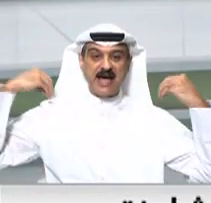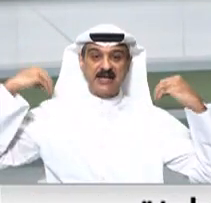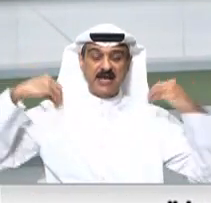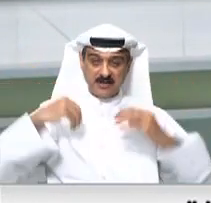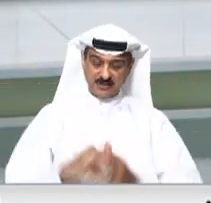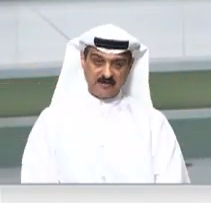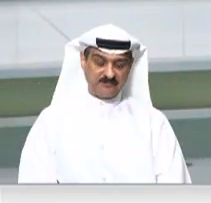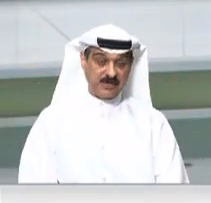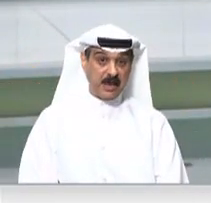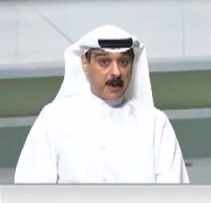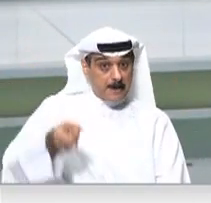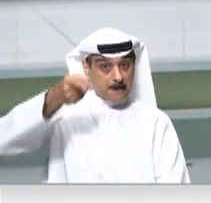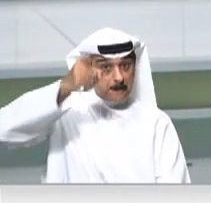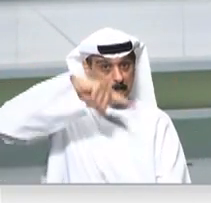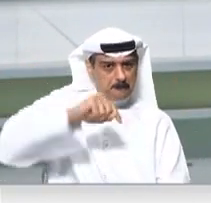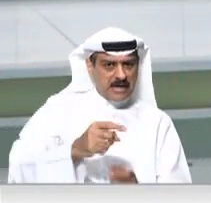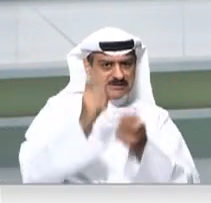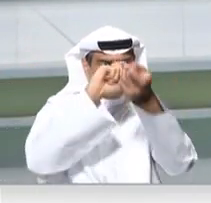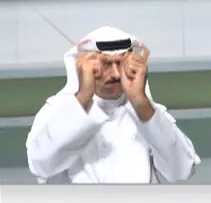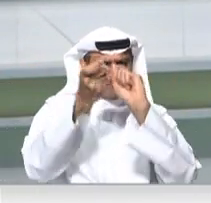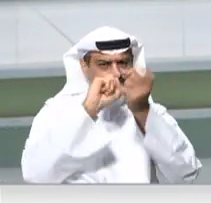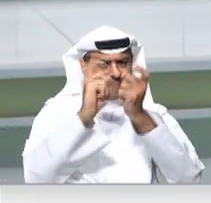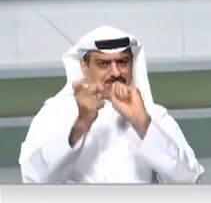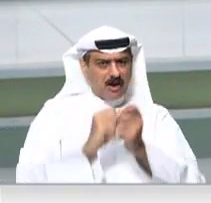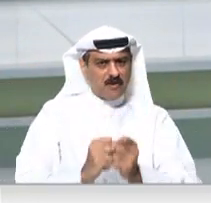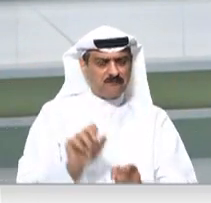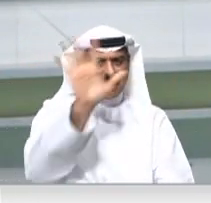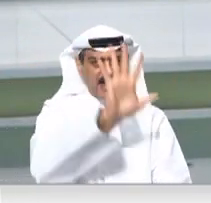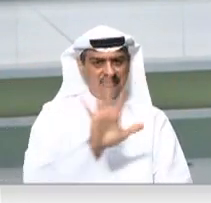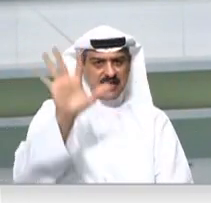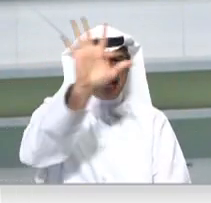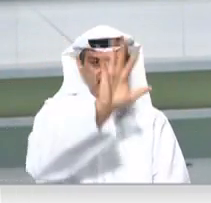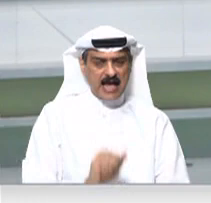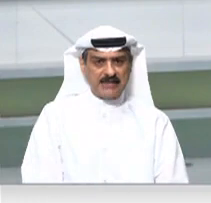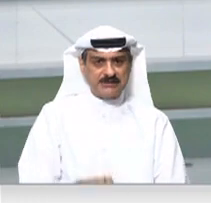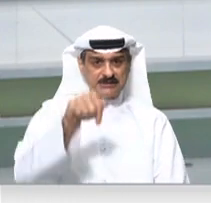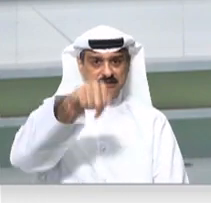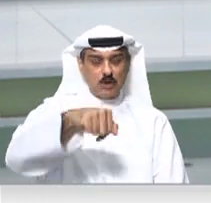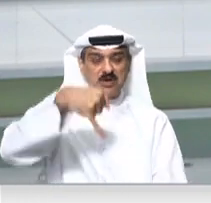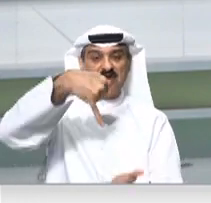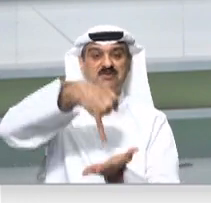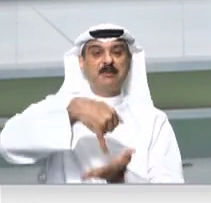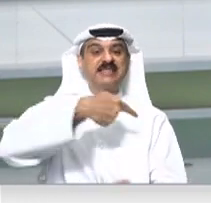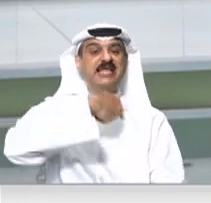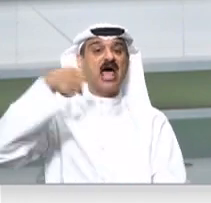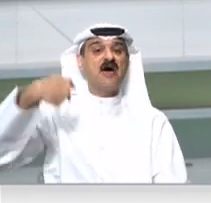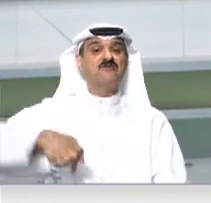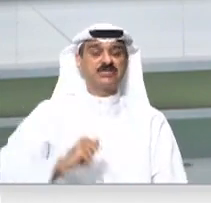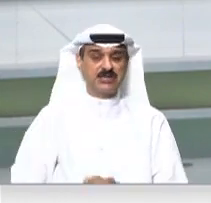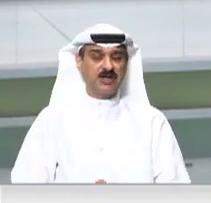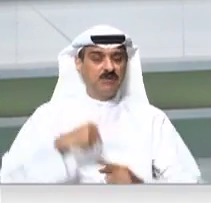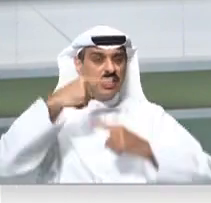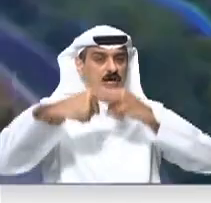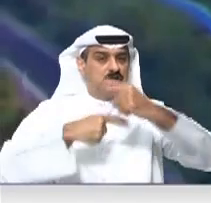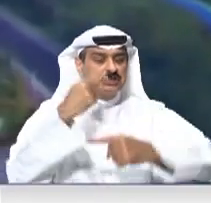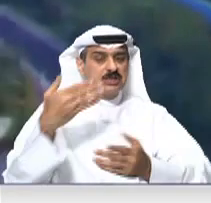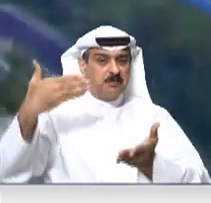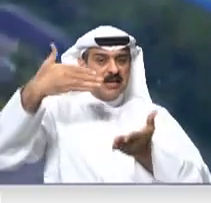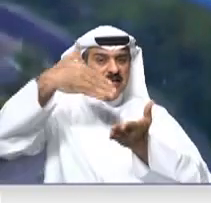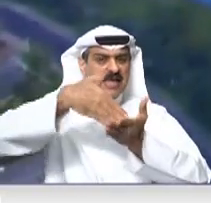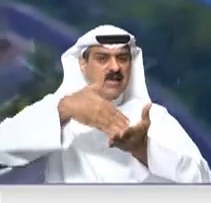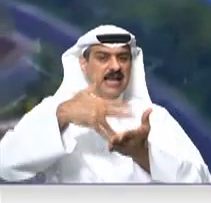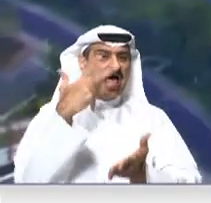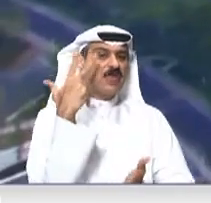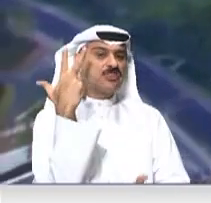تنطلق غدا منافسات دورة الألعاب الآسيوية 19 في مدينة هانشو الصينية، والتي تستمر حتى